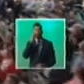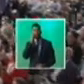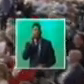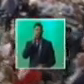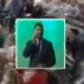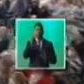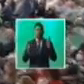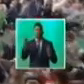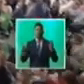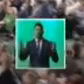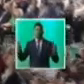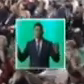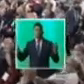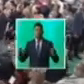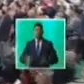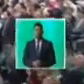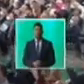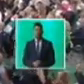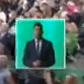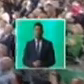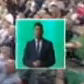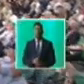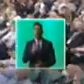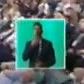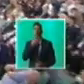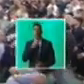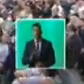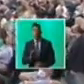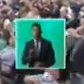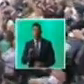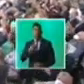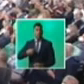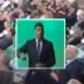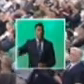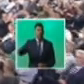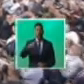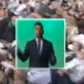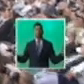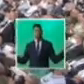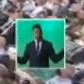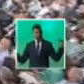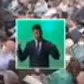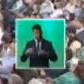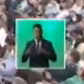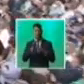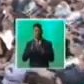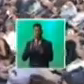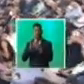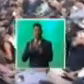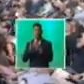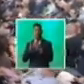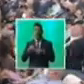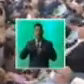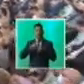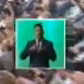οποίος ψηφίζει ΠΑΣΟΚ, ουσιαστικά εμέσως να ψηφίζει Μητσοτάκη ή Τσίπρα. Από το γεγονός ότι. Επανέρχομαι σε αυτό που είπατε, σε